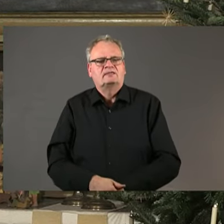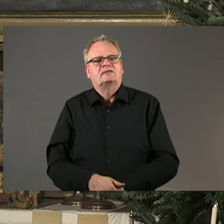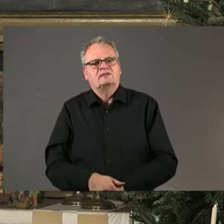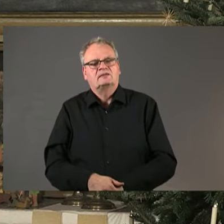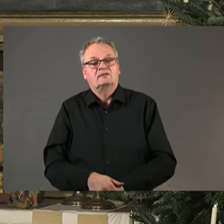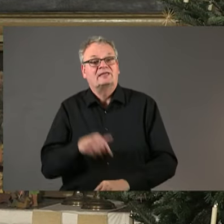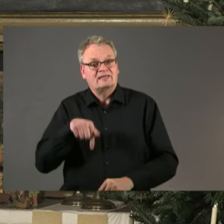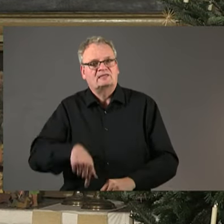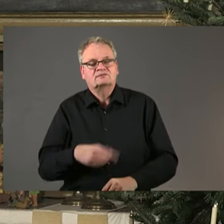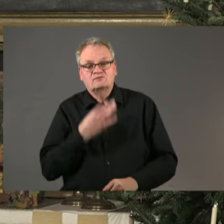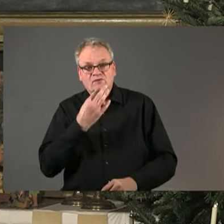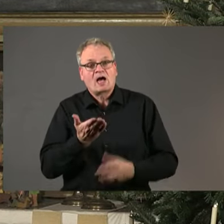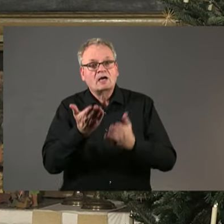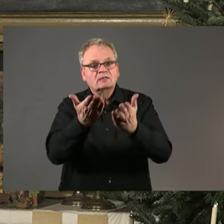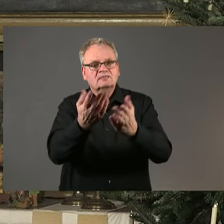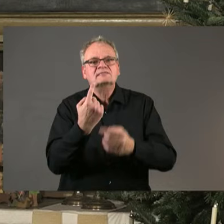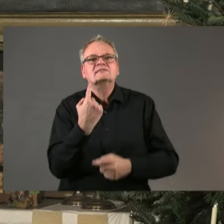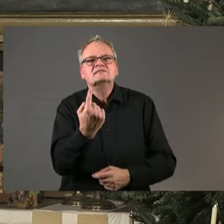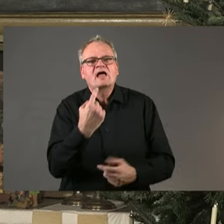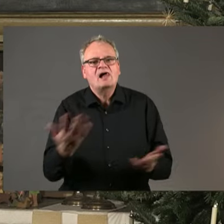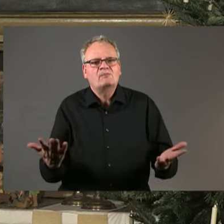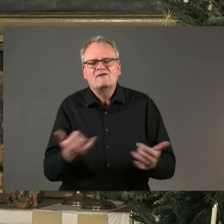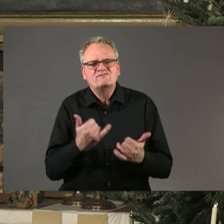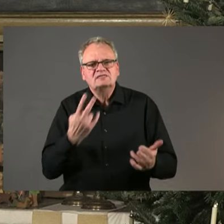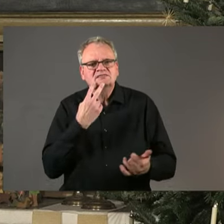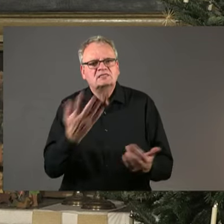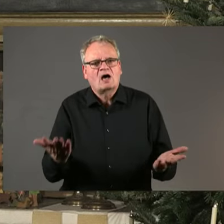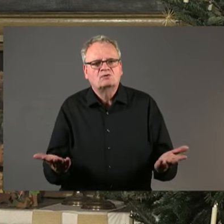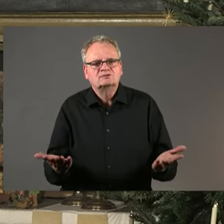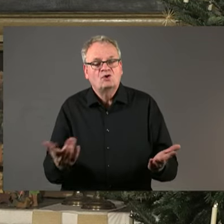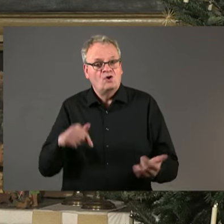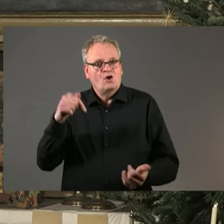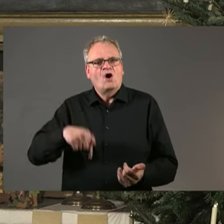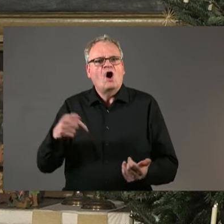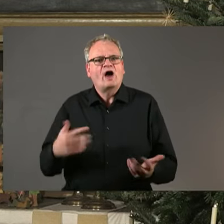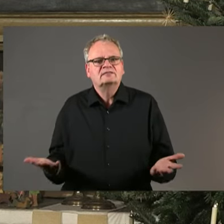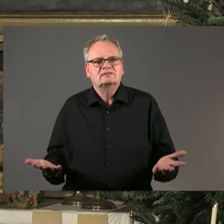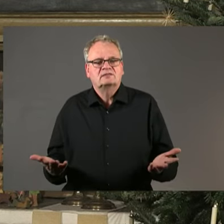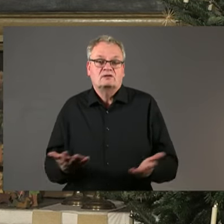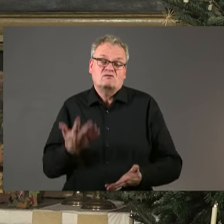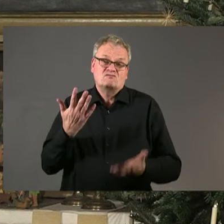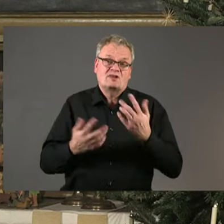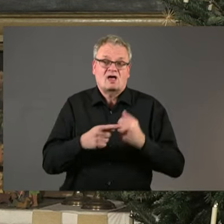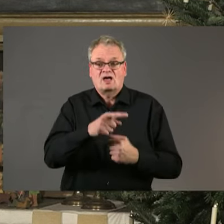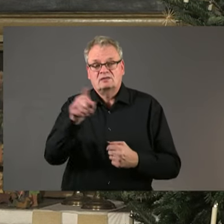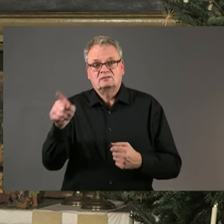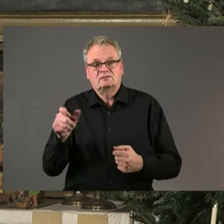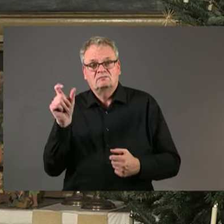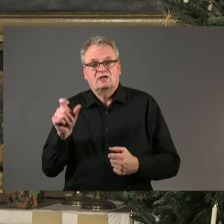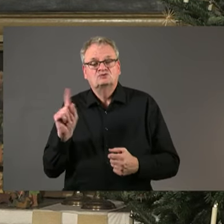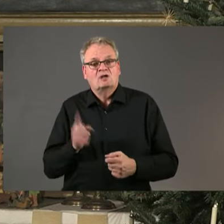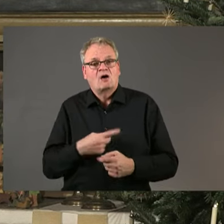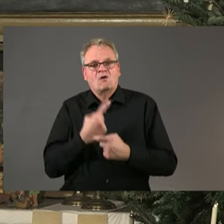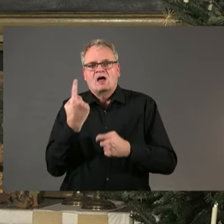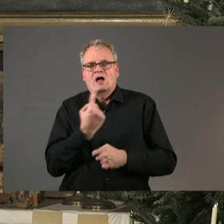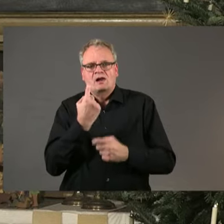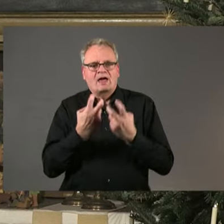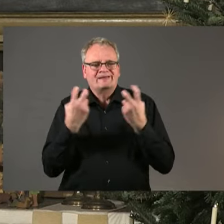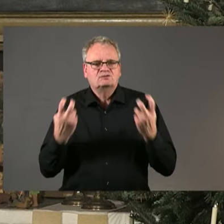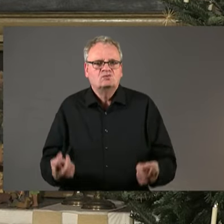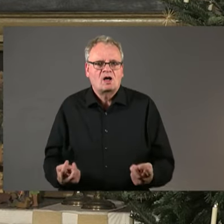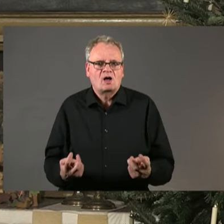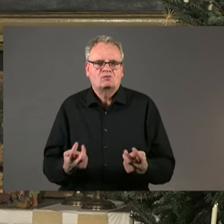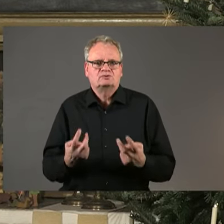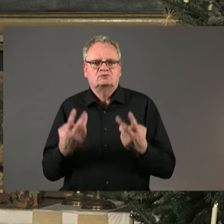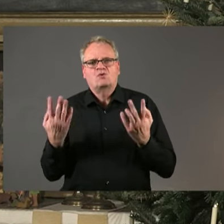Und du? Wo bleibst du dabei, der heute vielleicht allein ist oder deren Herzen